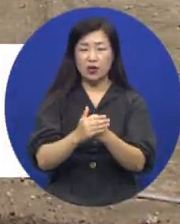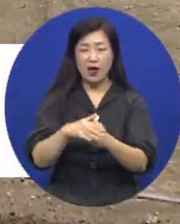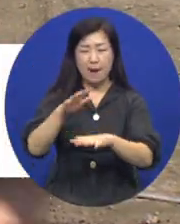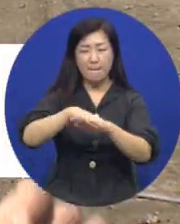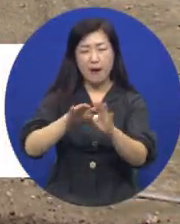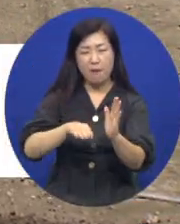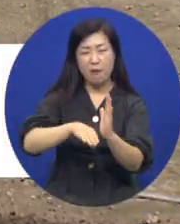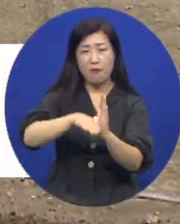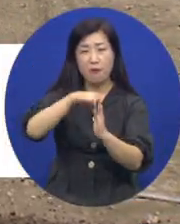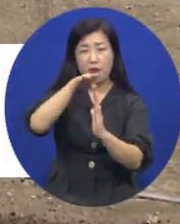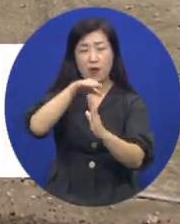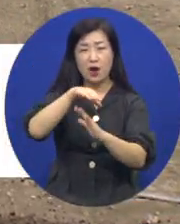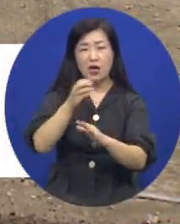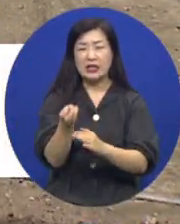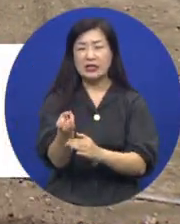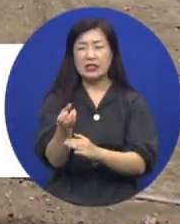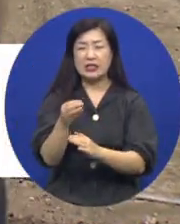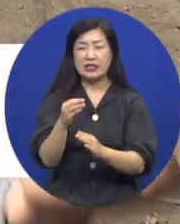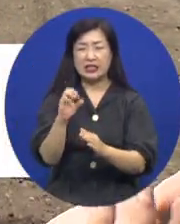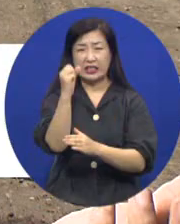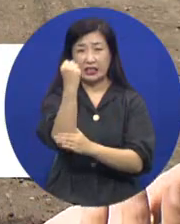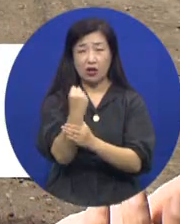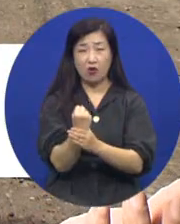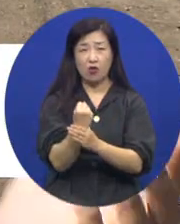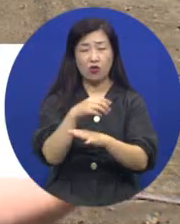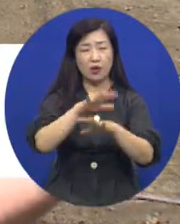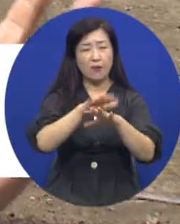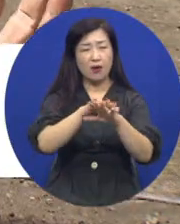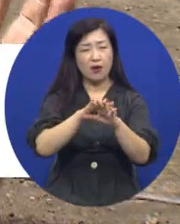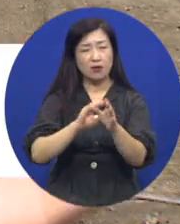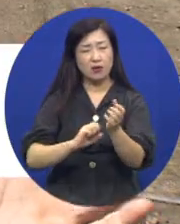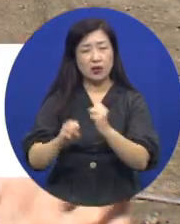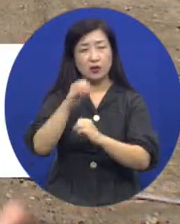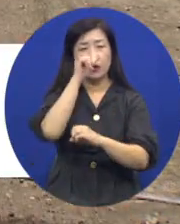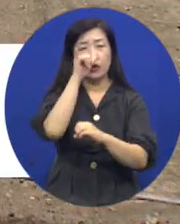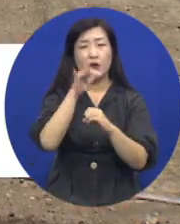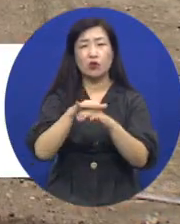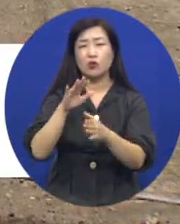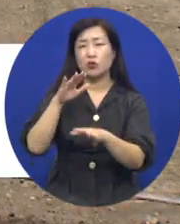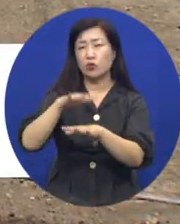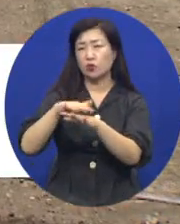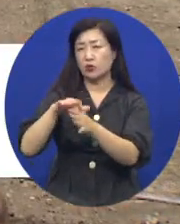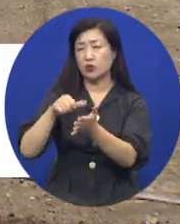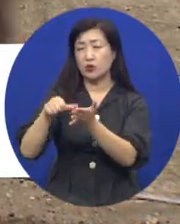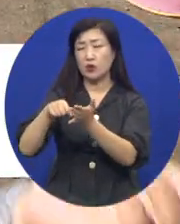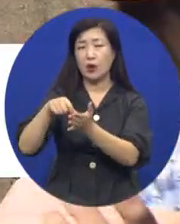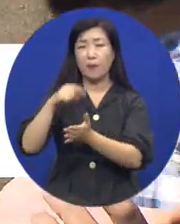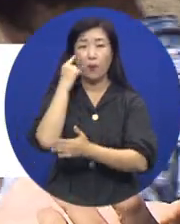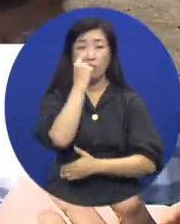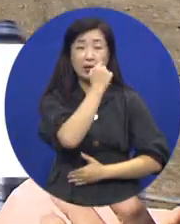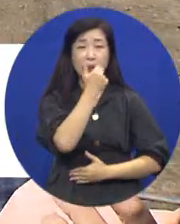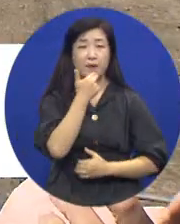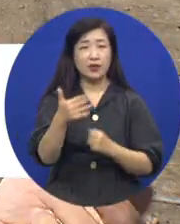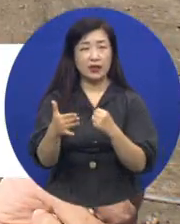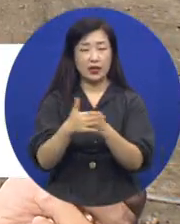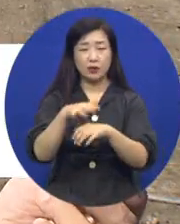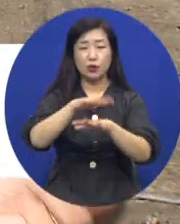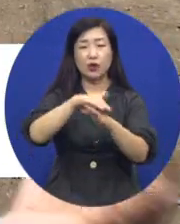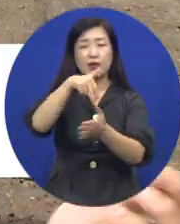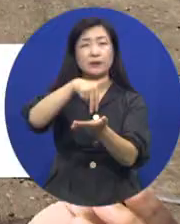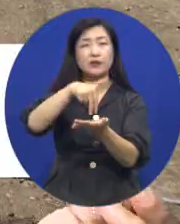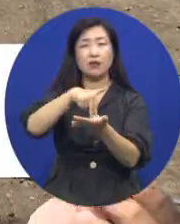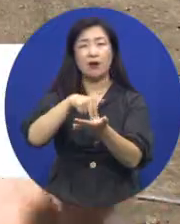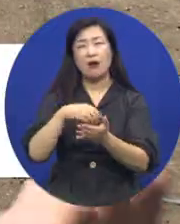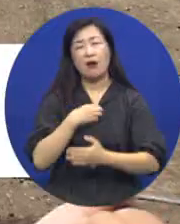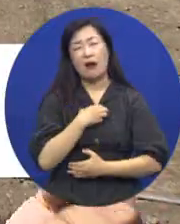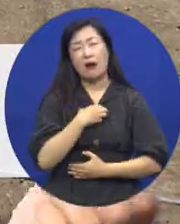잠겨가지고 종자가 썩어버렸죠. 농가가 대파해도 농산물 가격이 보장이 안 됐을 경우에 농가들의 심정이